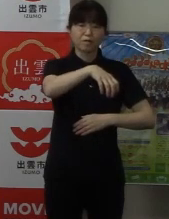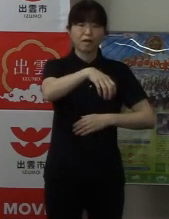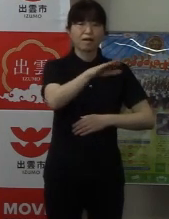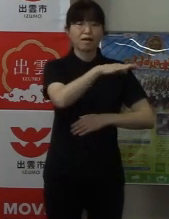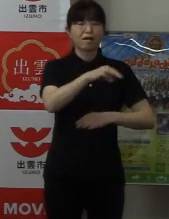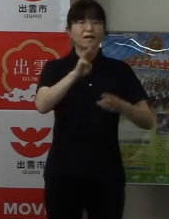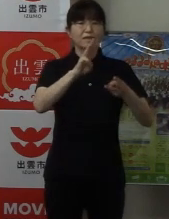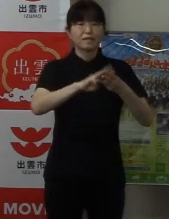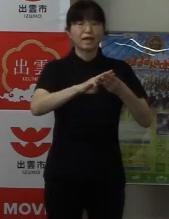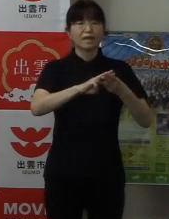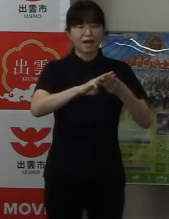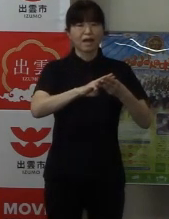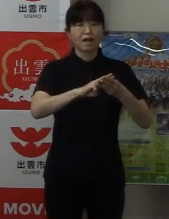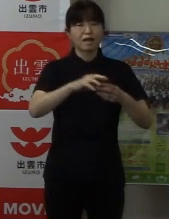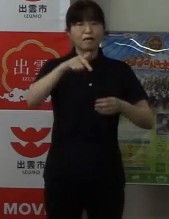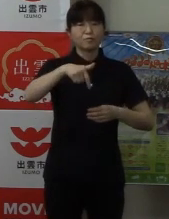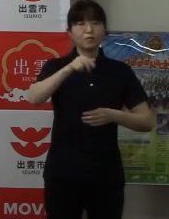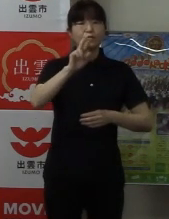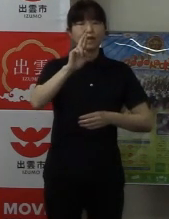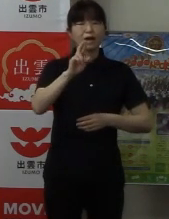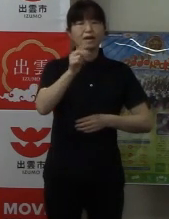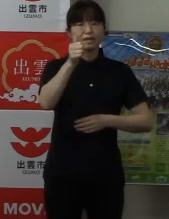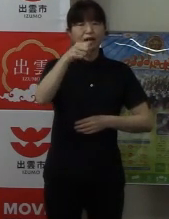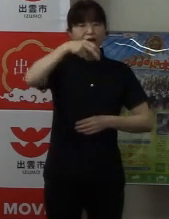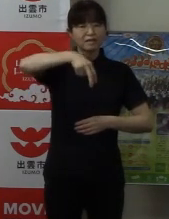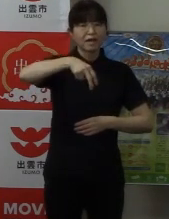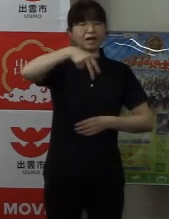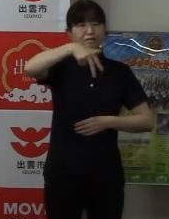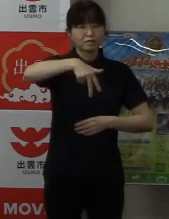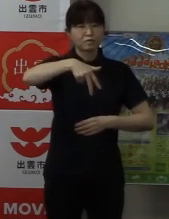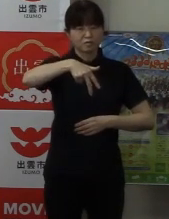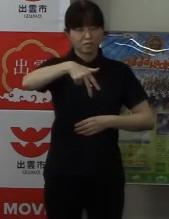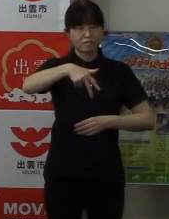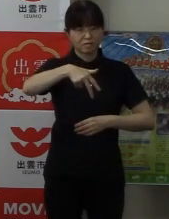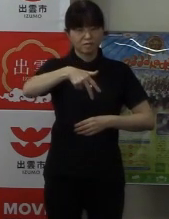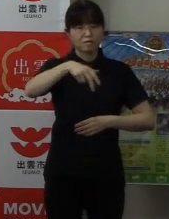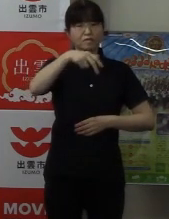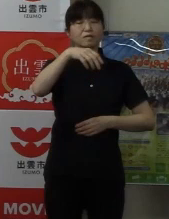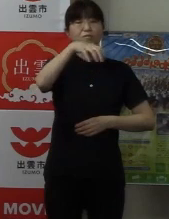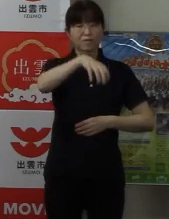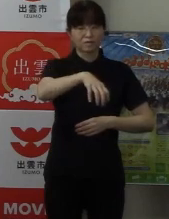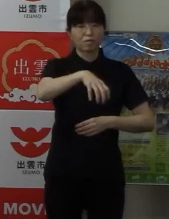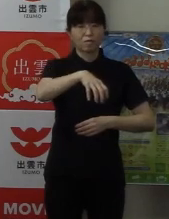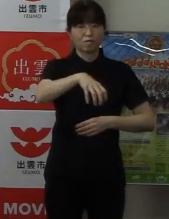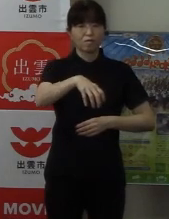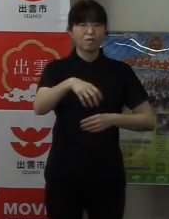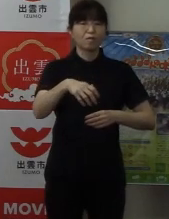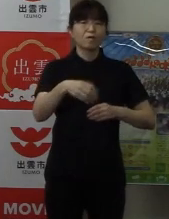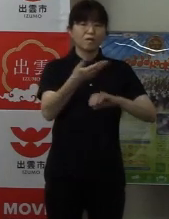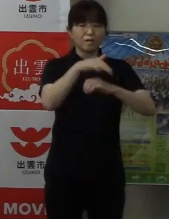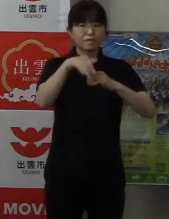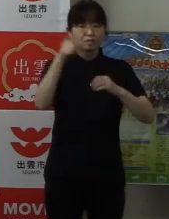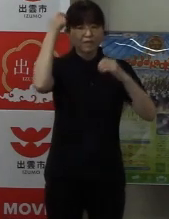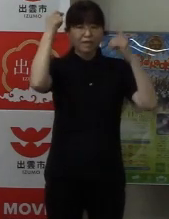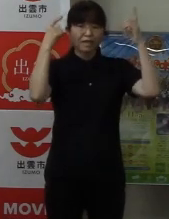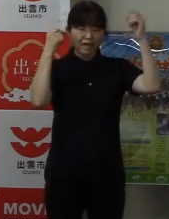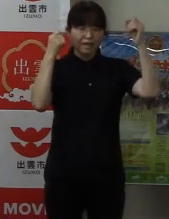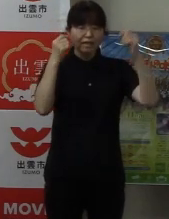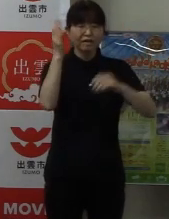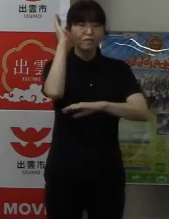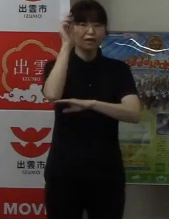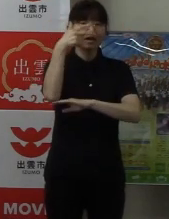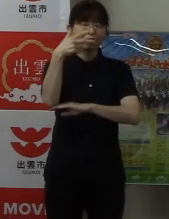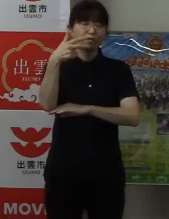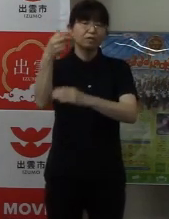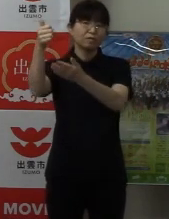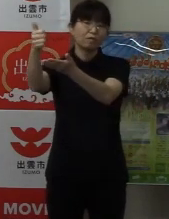平田文化館のプラタナスホールで、島根大学医学部などから講師をお招きし講演をいただく予定とな